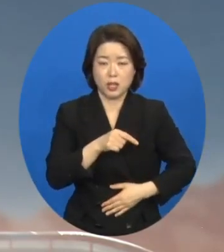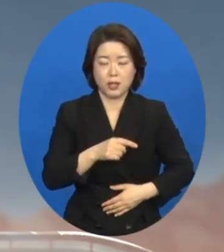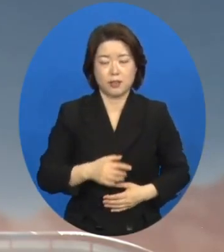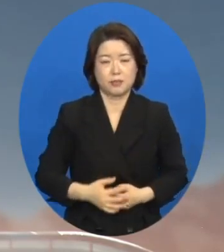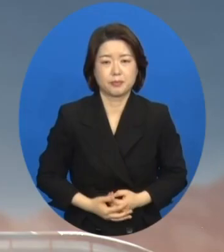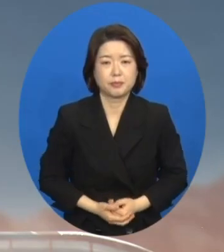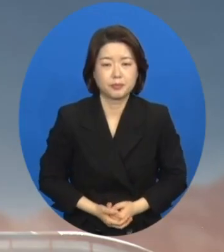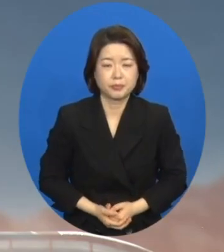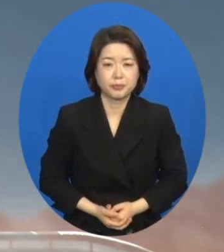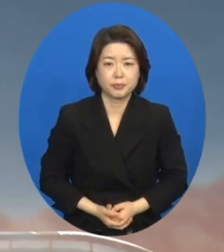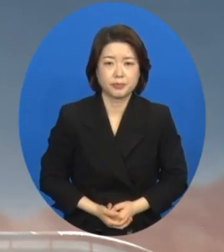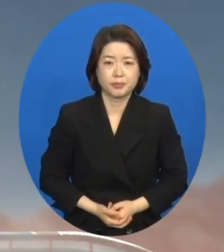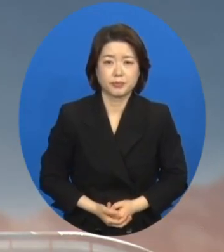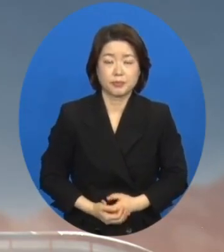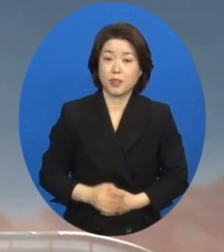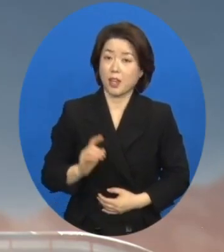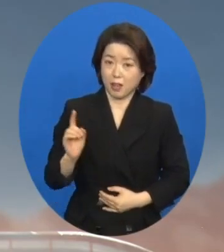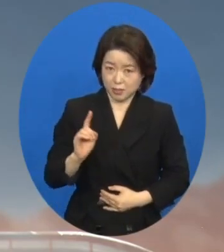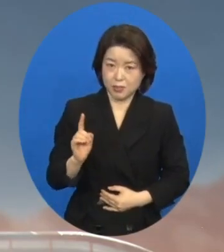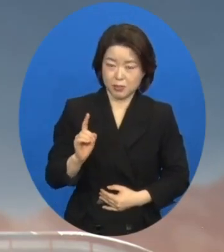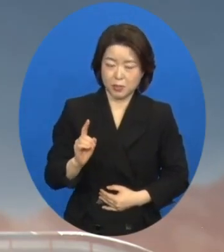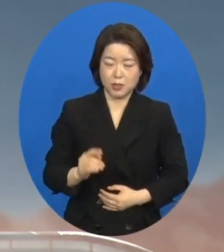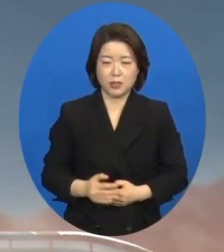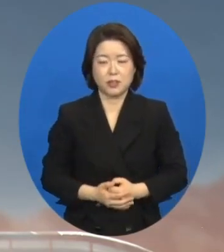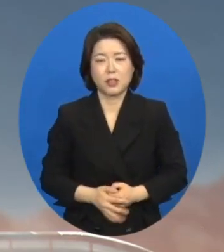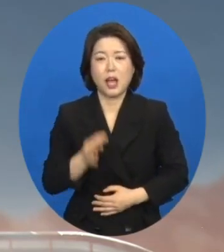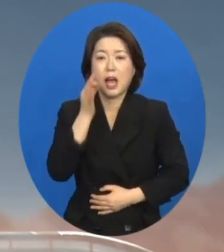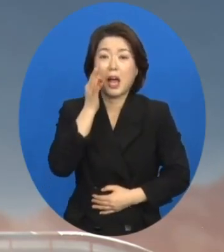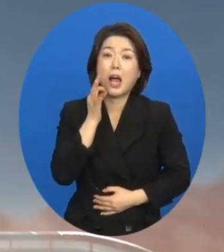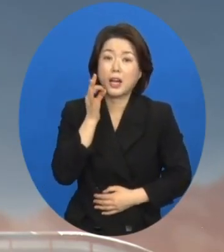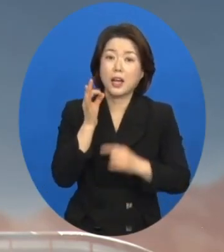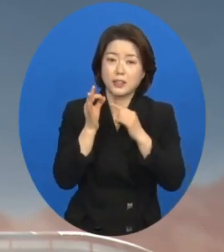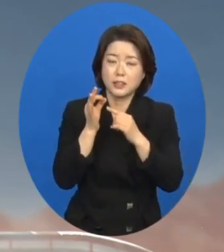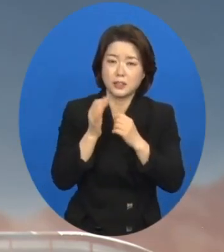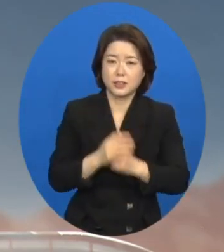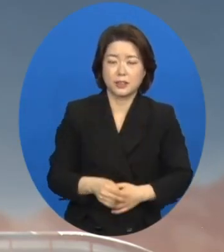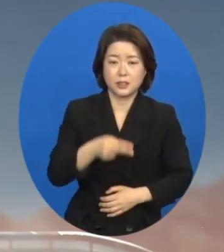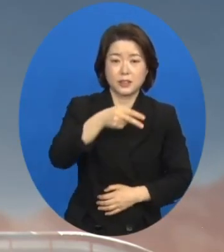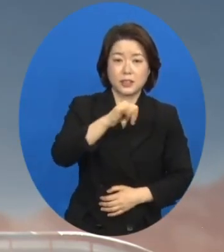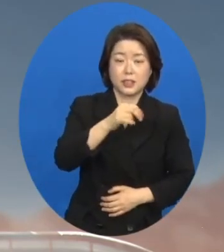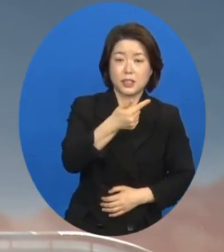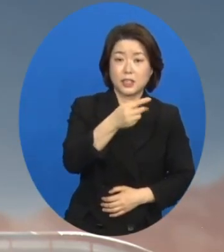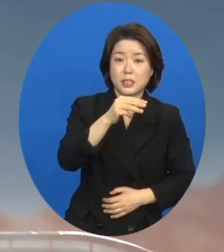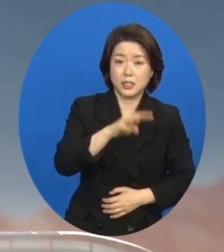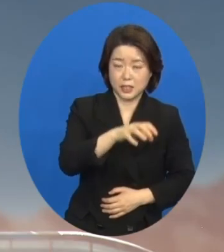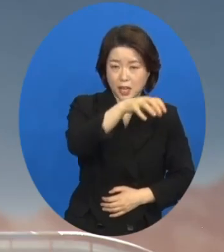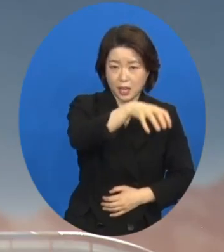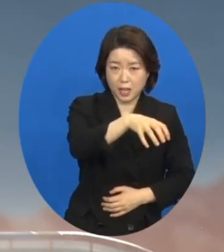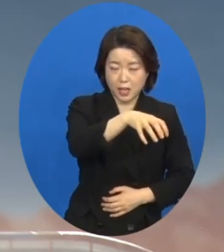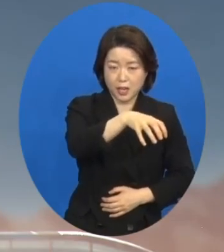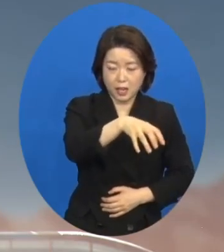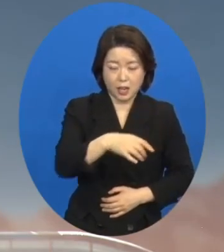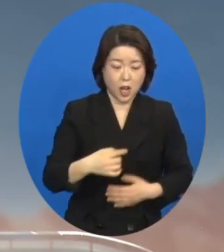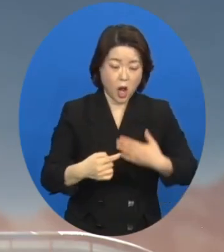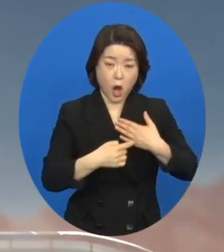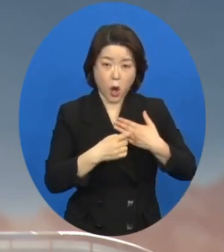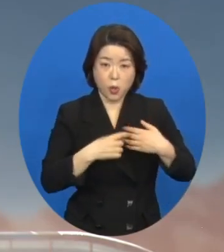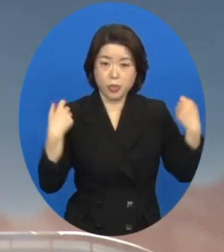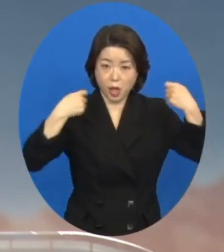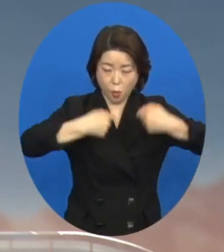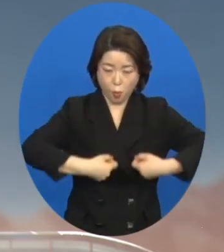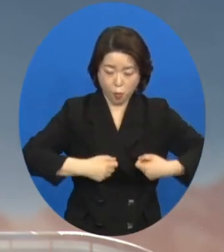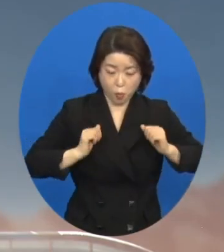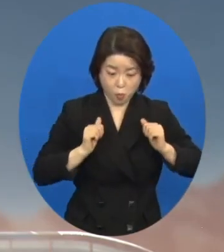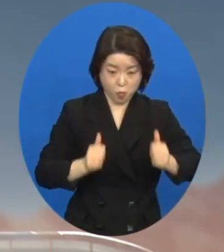짓입니다. 어쩌면 이 아간은요, 이 신날의 외투를 얻을 만한 나름대로의 자기에게 권한,